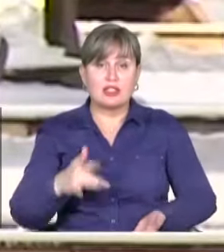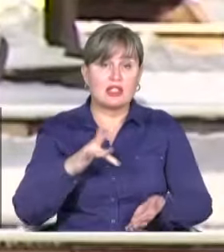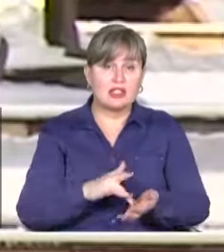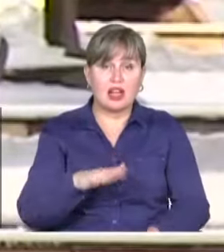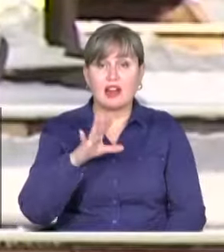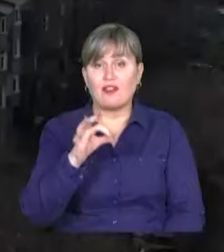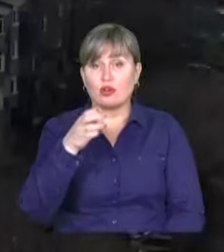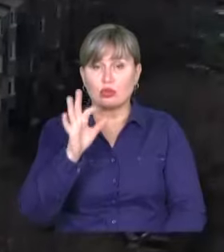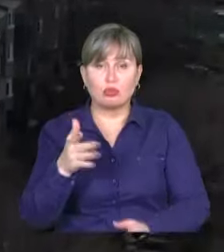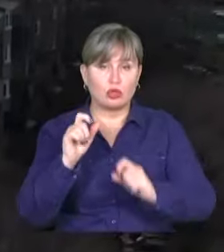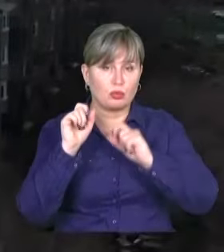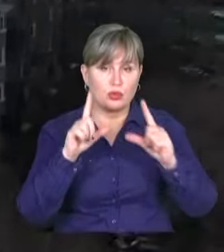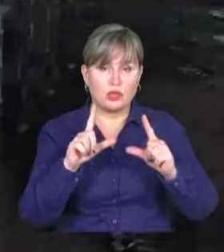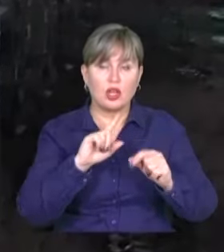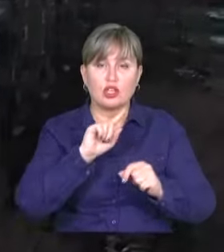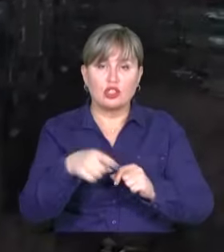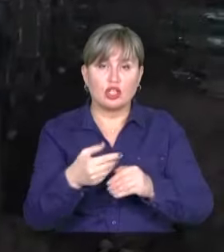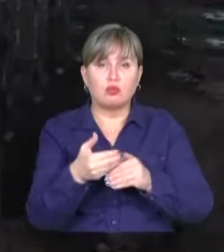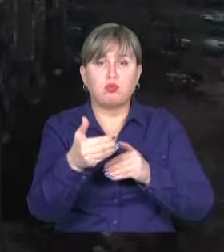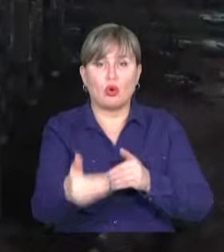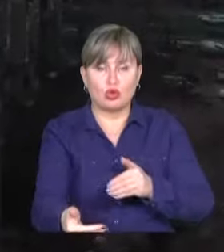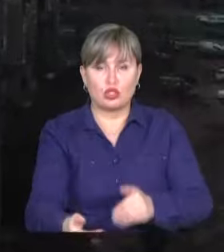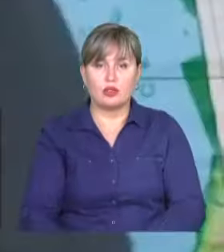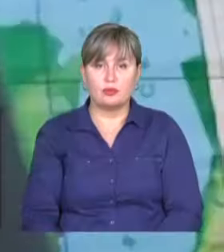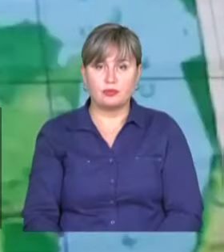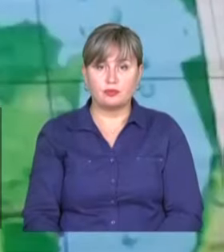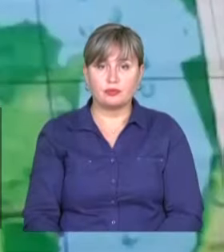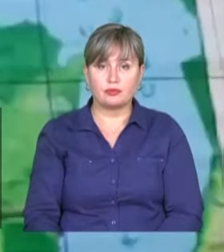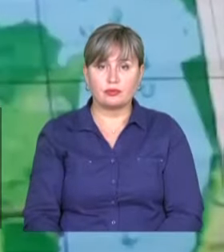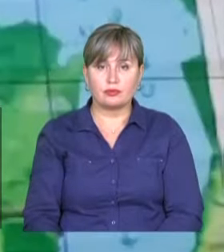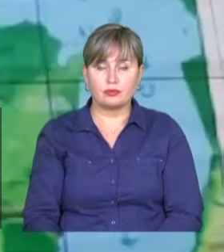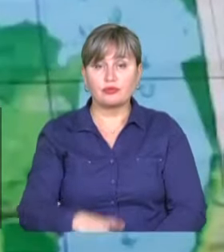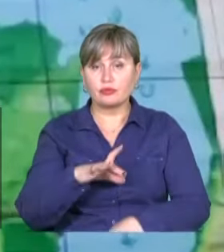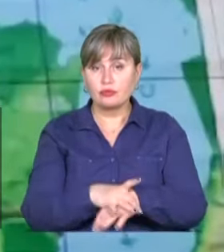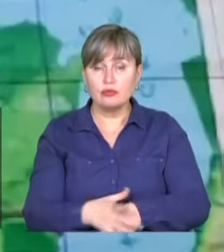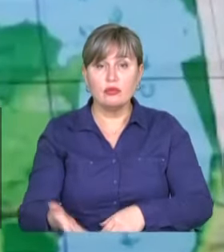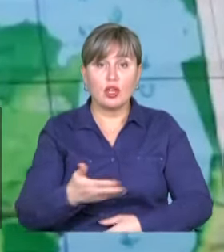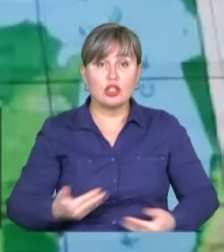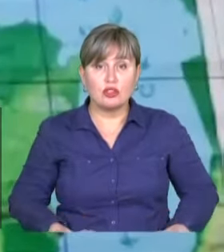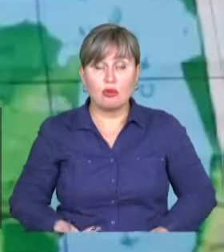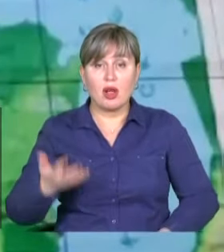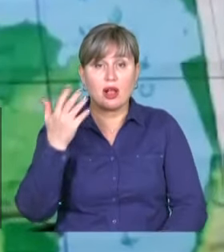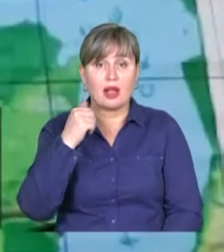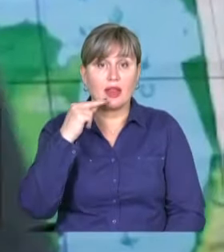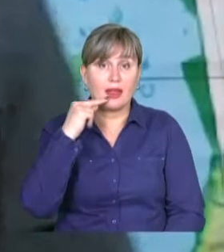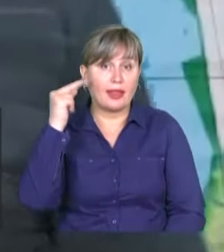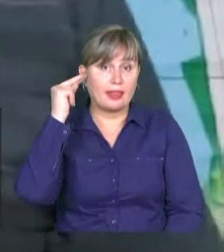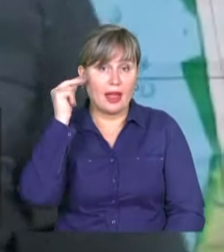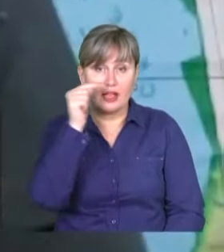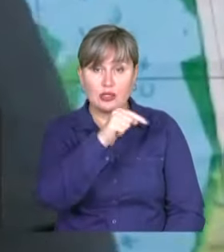регионов будут просыпаться на час позже. Фактически мы живем, когда китайцы утренними